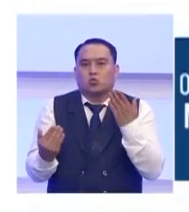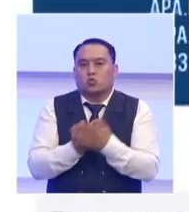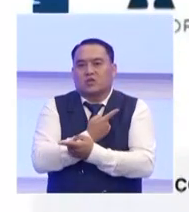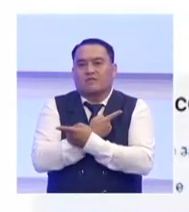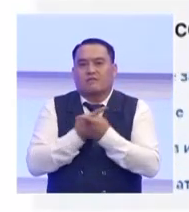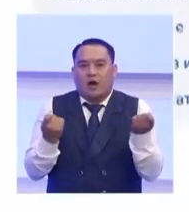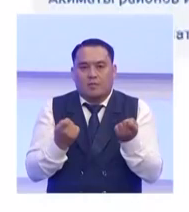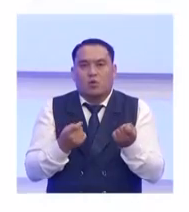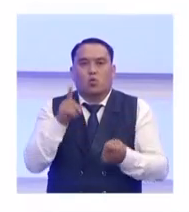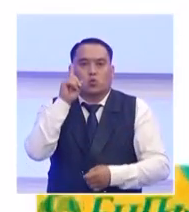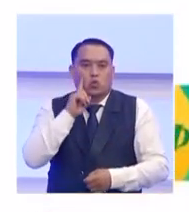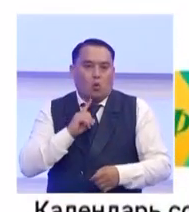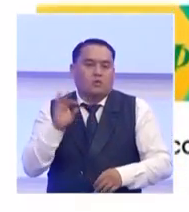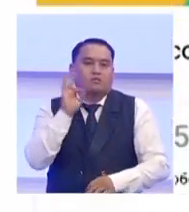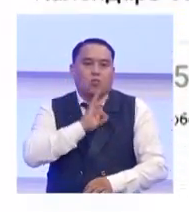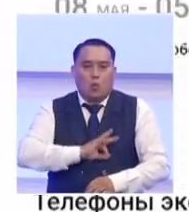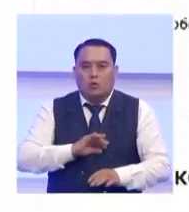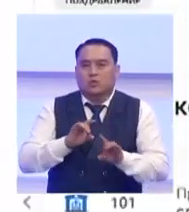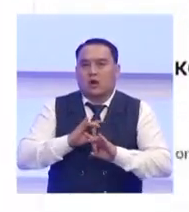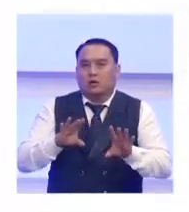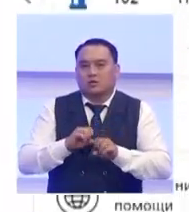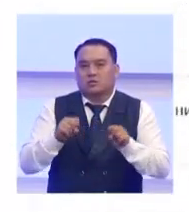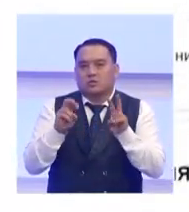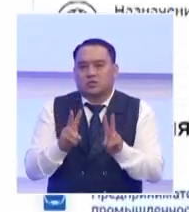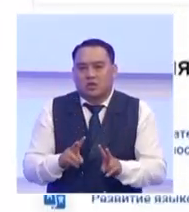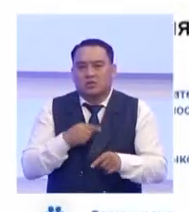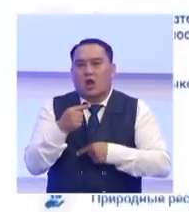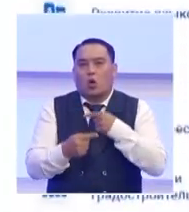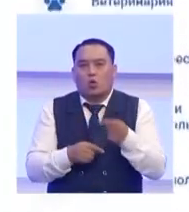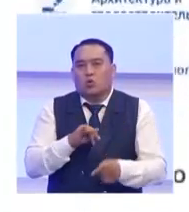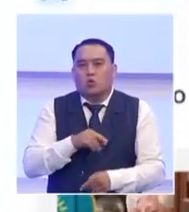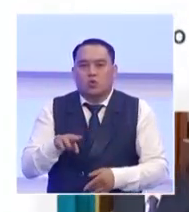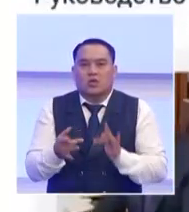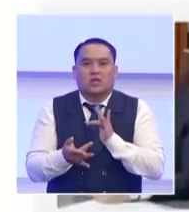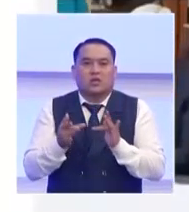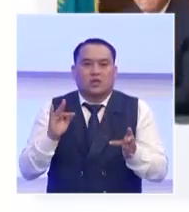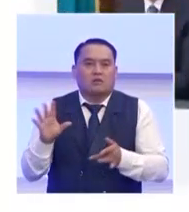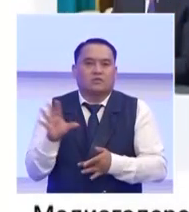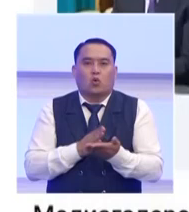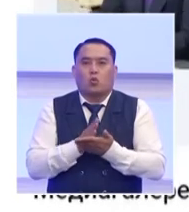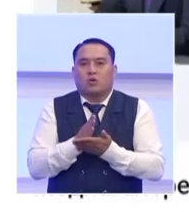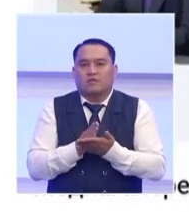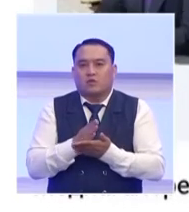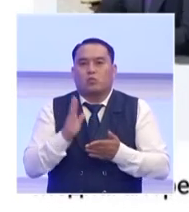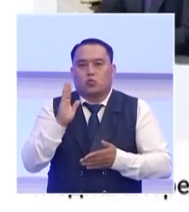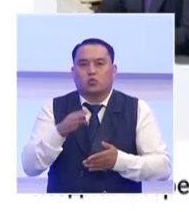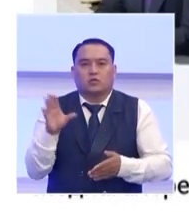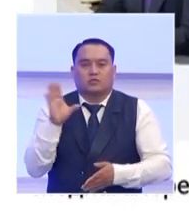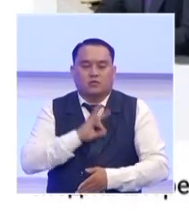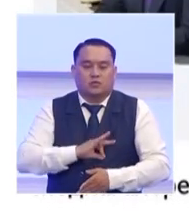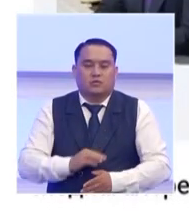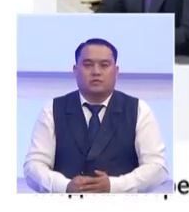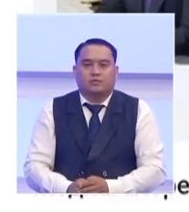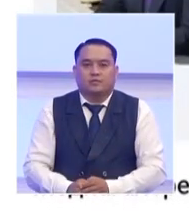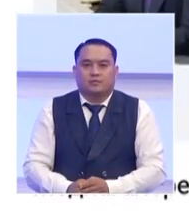и удобен в пользовании говорят эксперты до конца июня интернет-ресурсы всех управления области будут доступной на